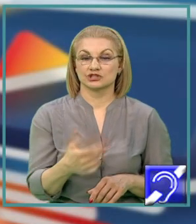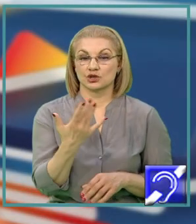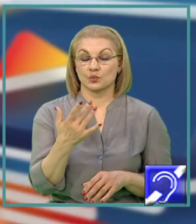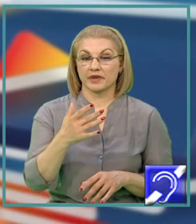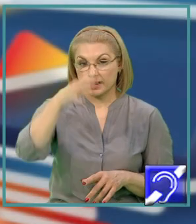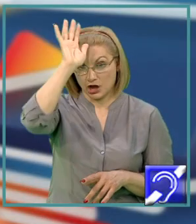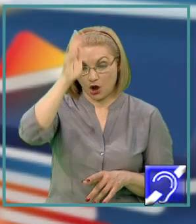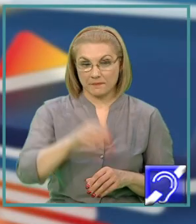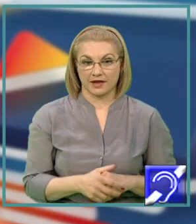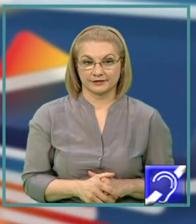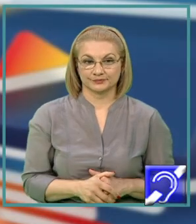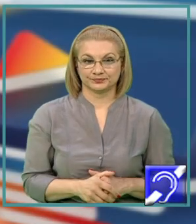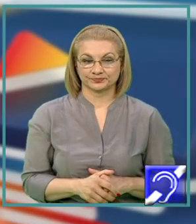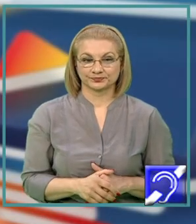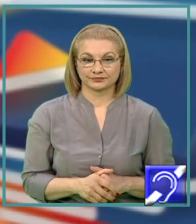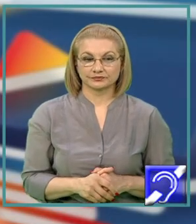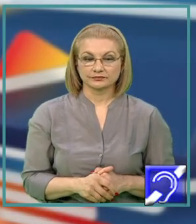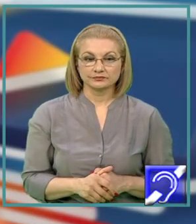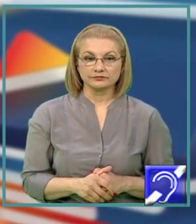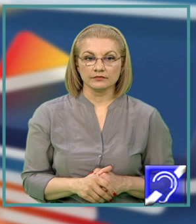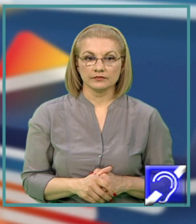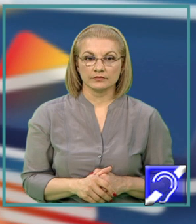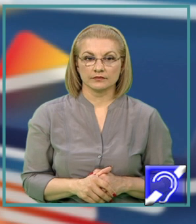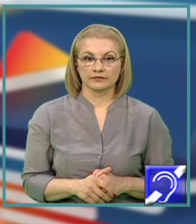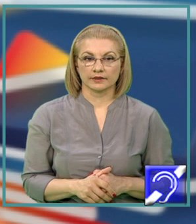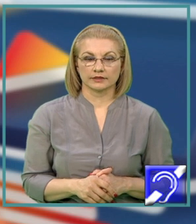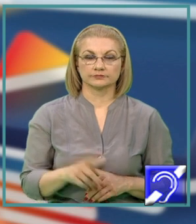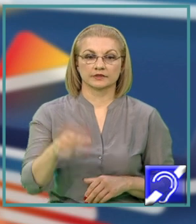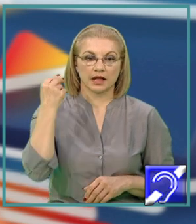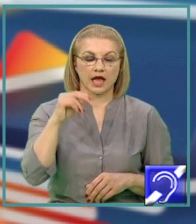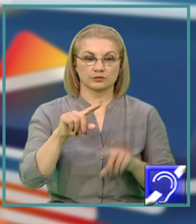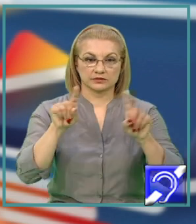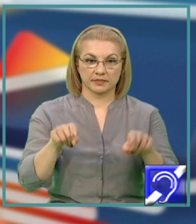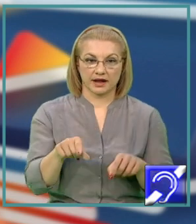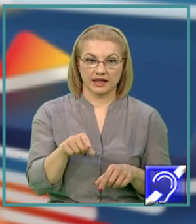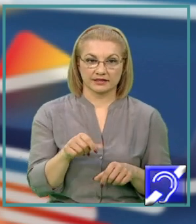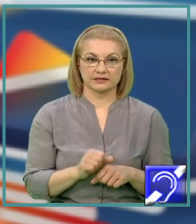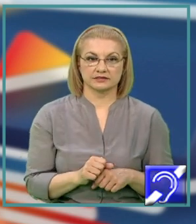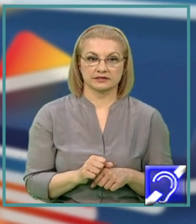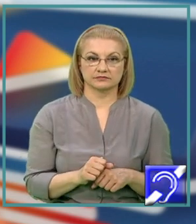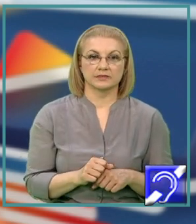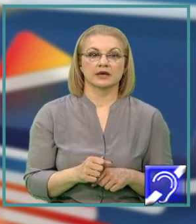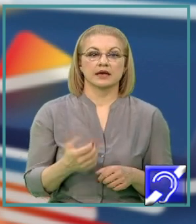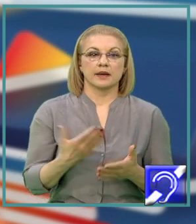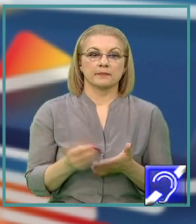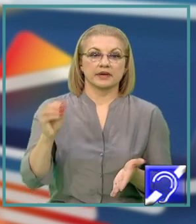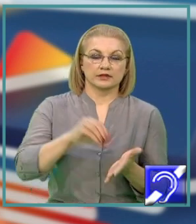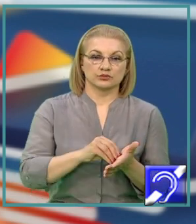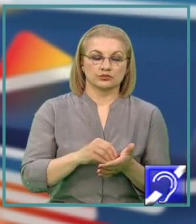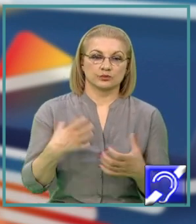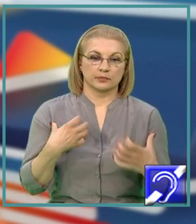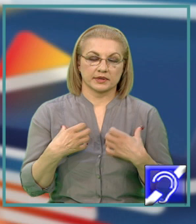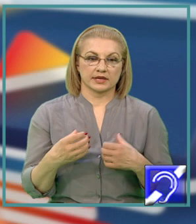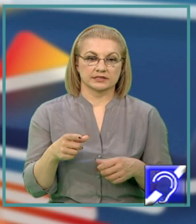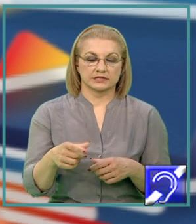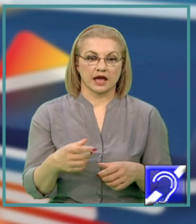Indicațiile scenice sau didascaliile sunt enunțuri între paranteze. Ele sunt folosite de regizor pentru a pune piesa în scenă și de